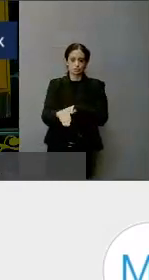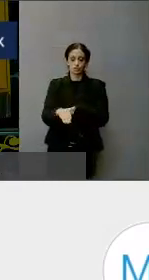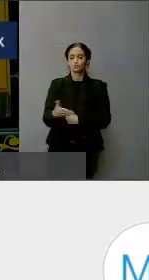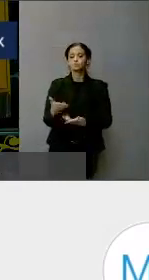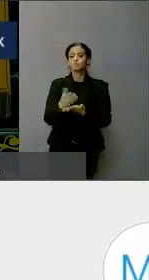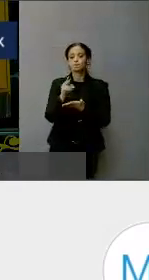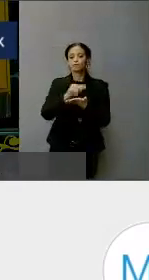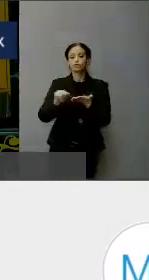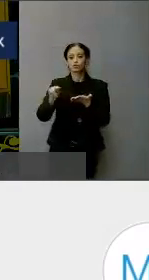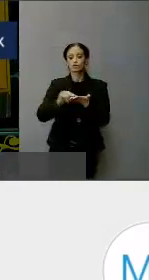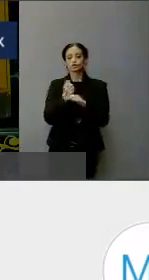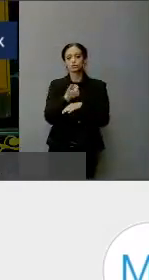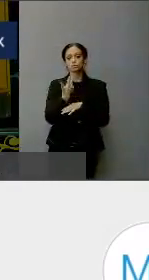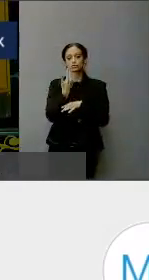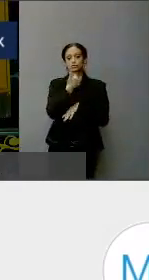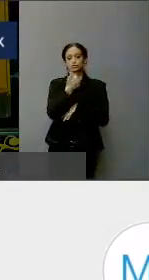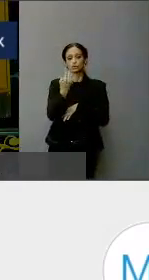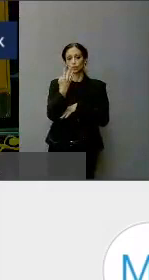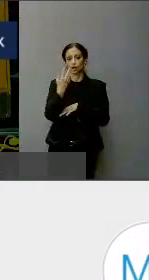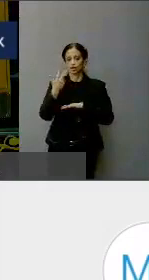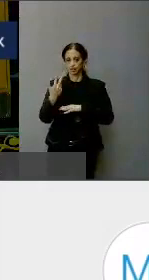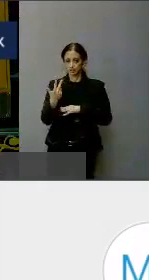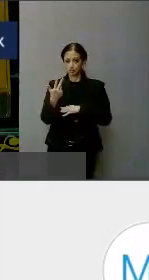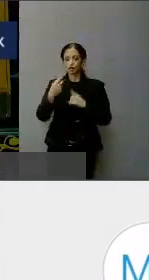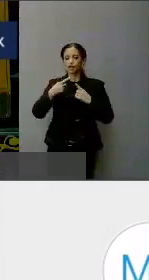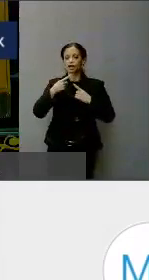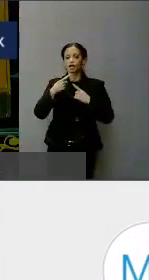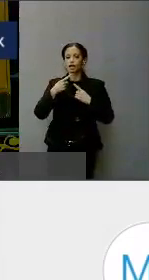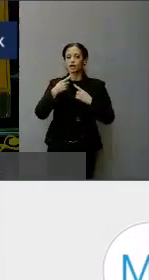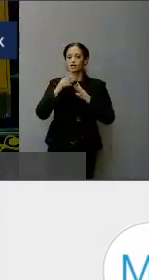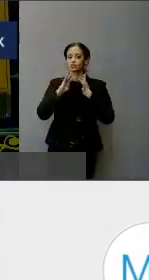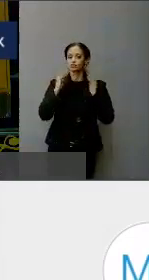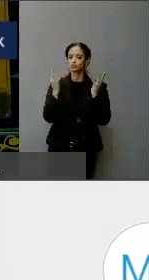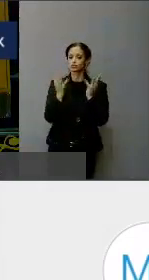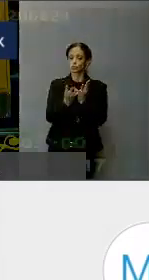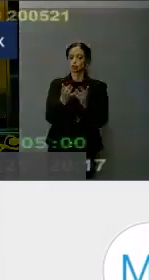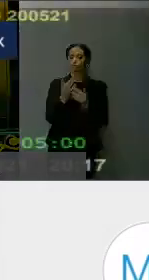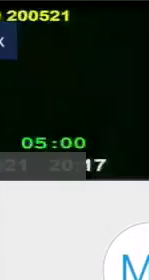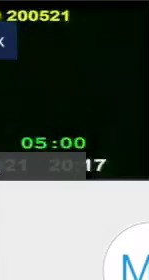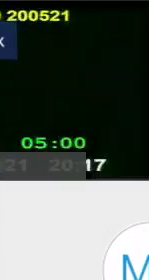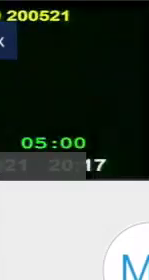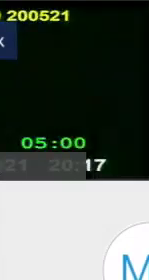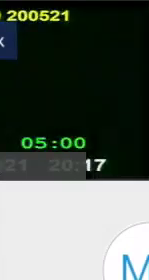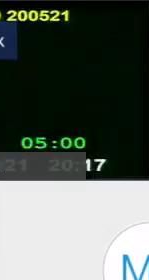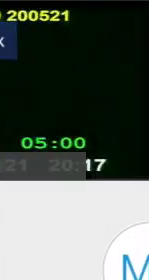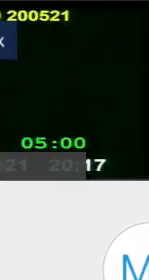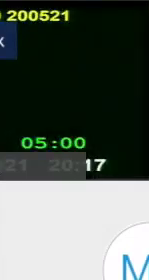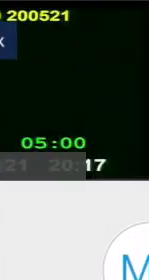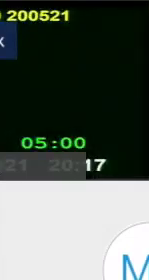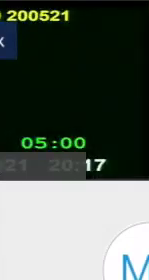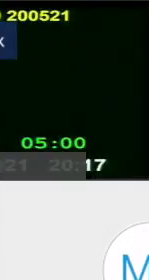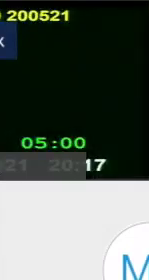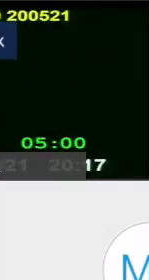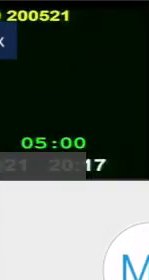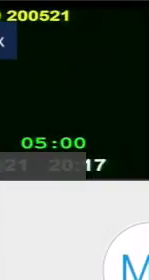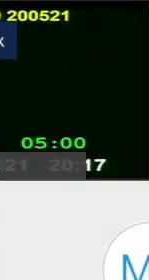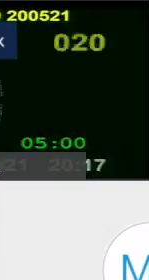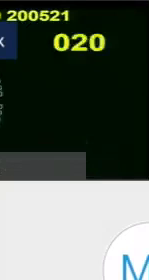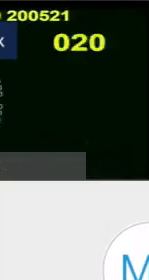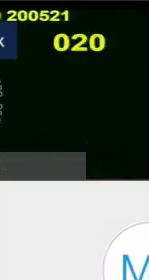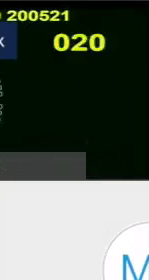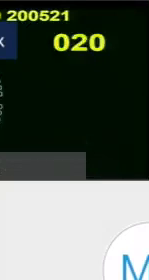votazione il 143 parere della giunta è contrario si vota